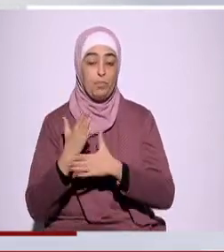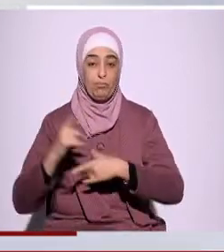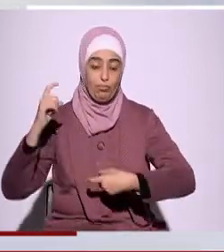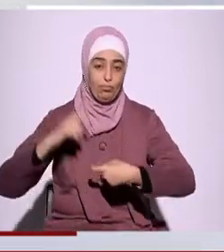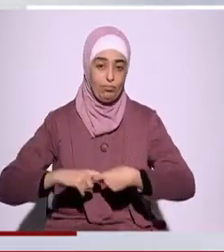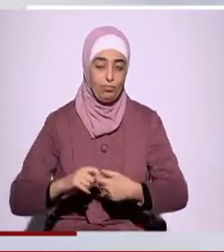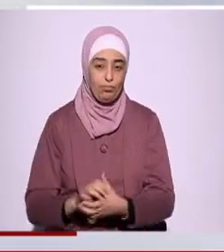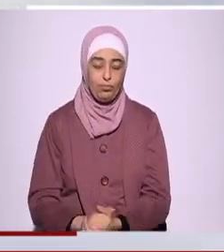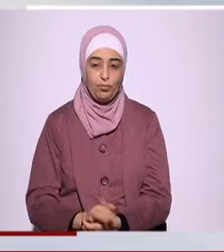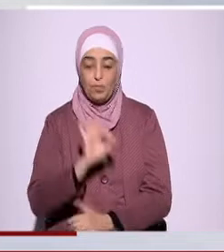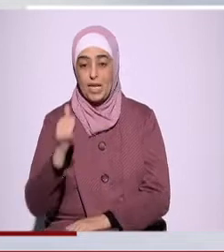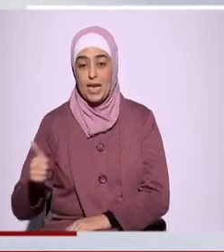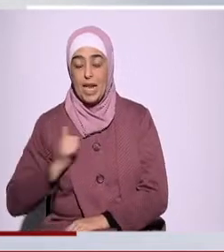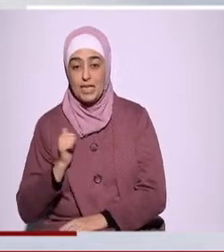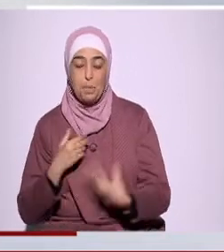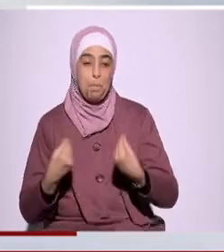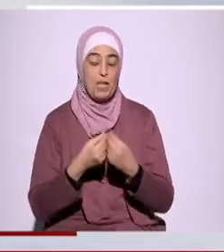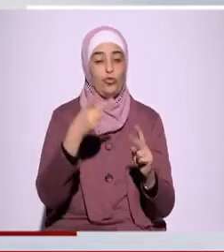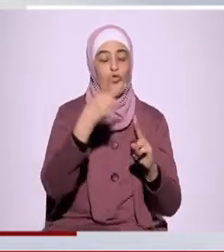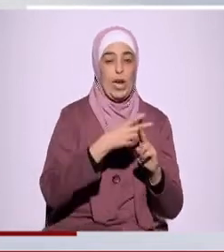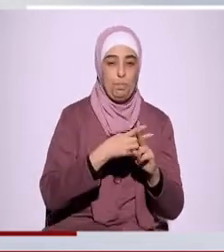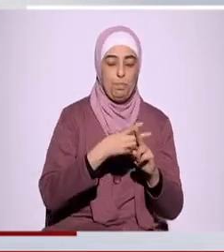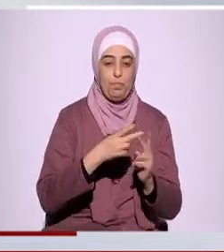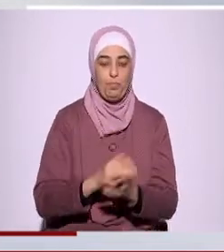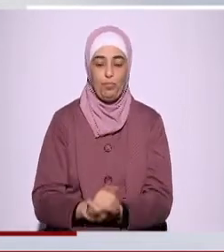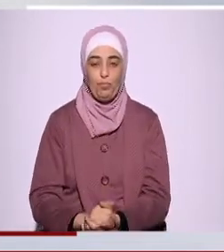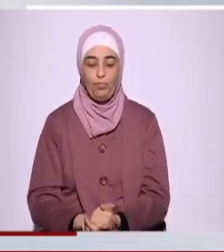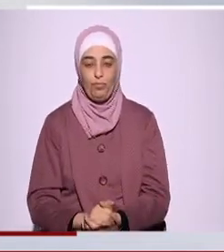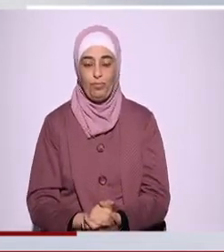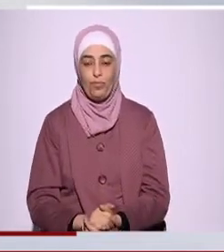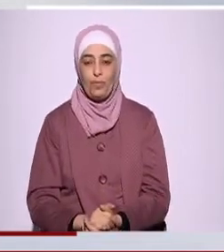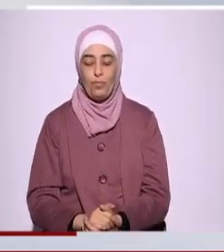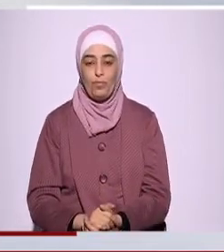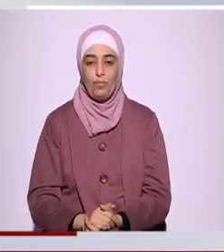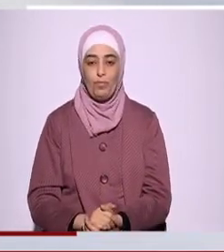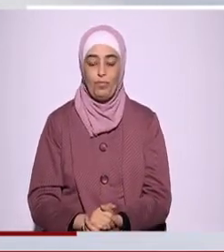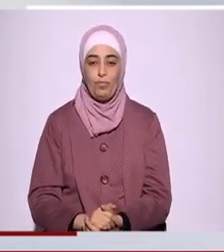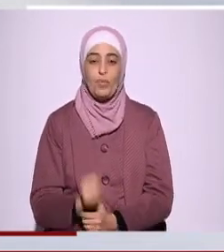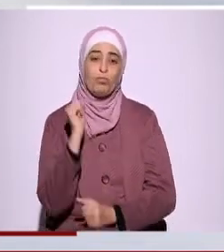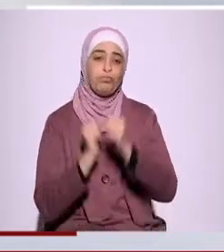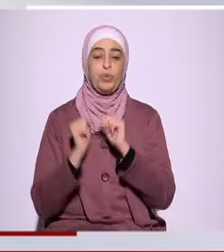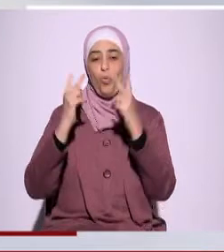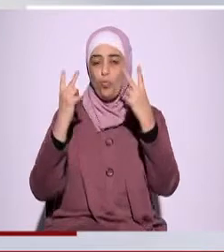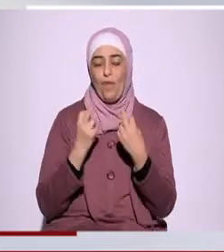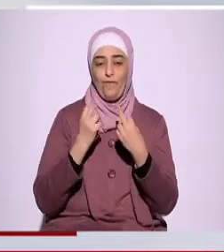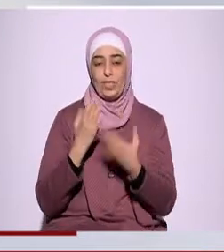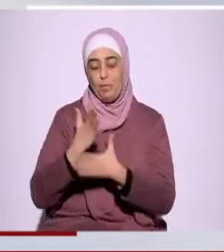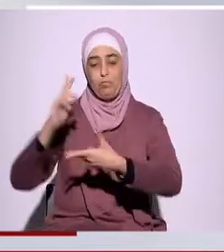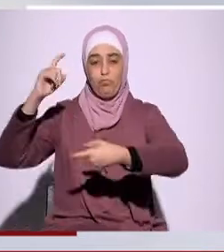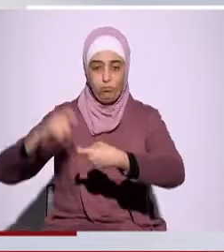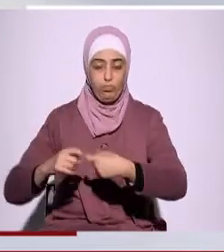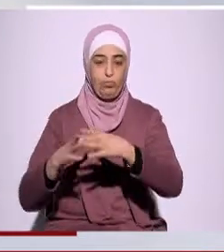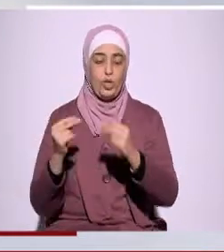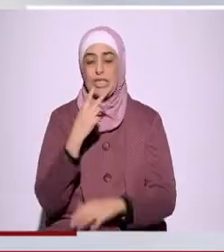متكافئة ما بين المكون العسكري والمكون المدني. وبموجب هذا الأمر تم تعطيل هذه الثورة العظيمة